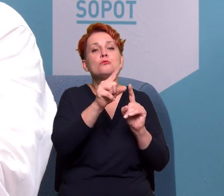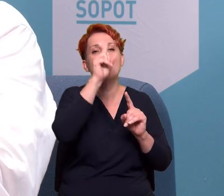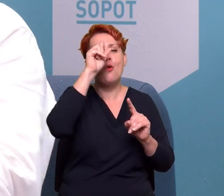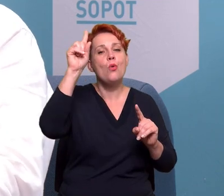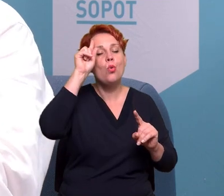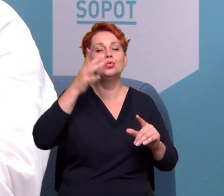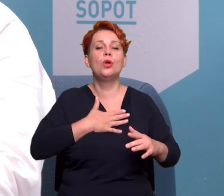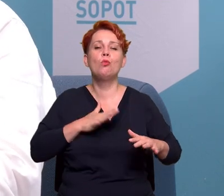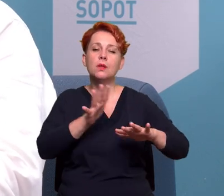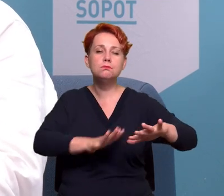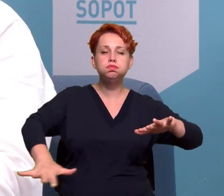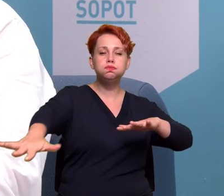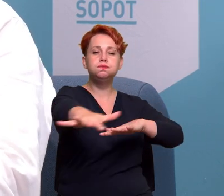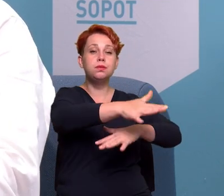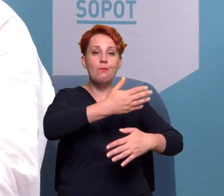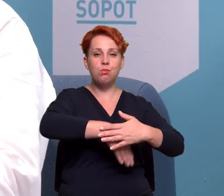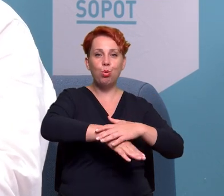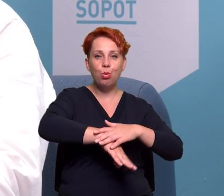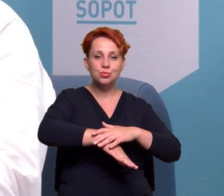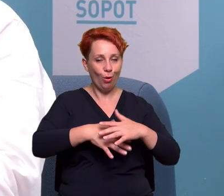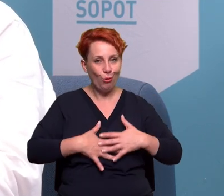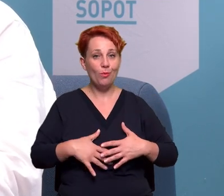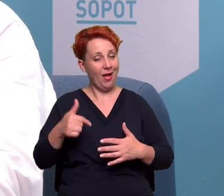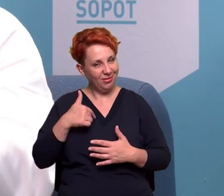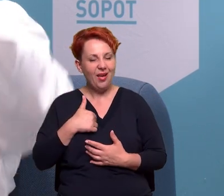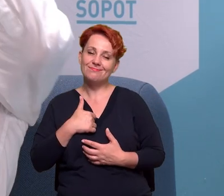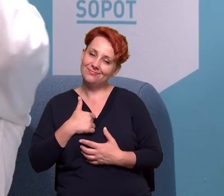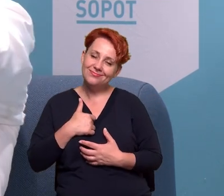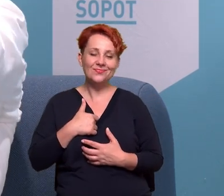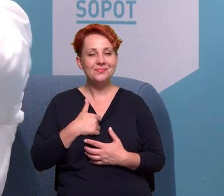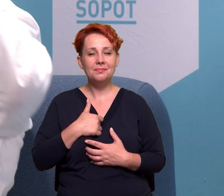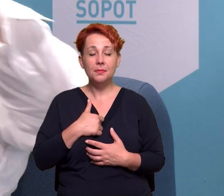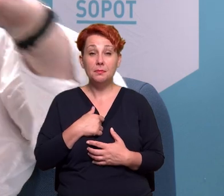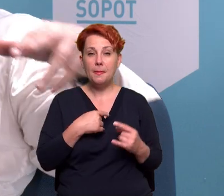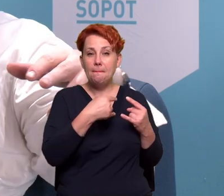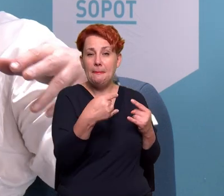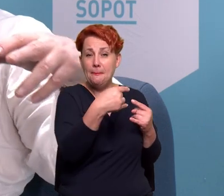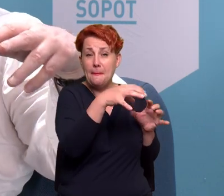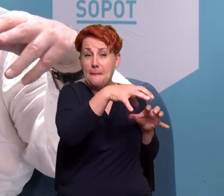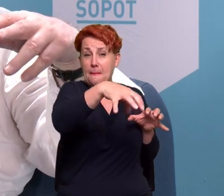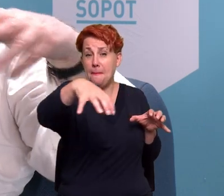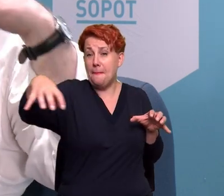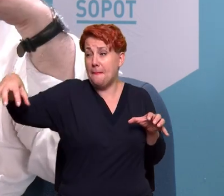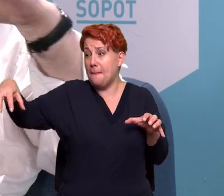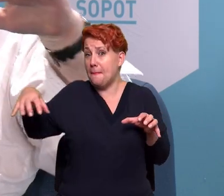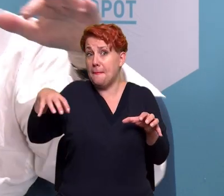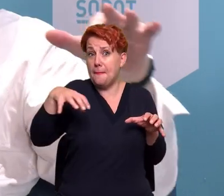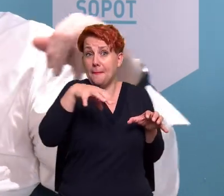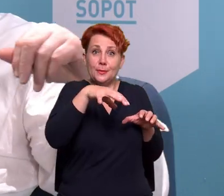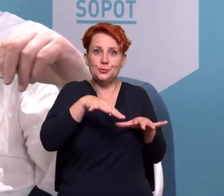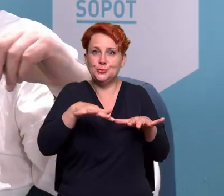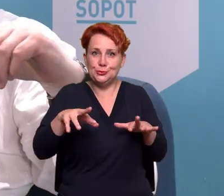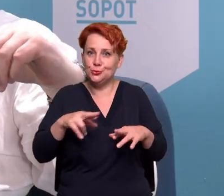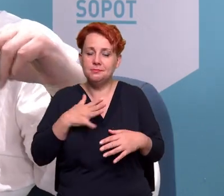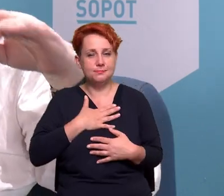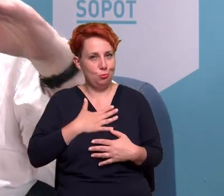i puste. Ja należę do ludzi, którzy lubią mieszkania bardzo gęste, z ogromną ilością